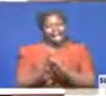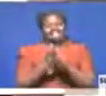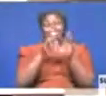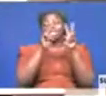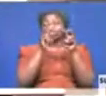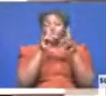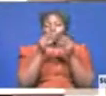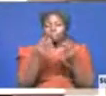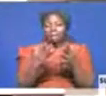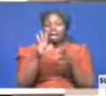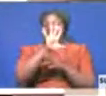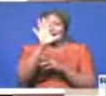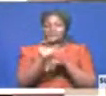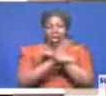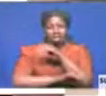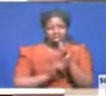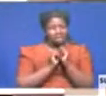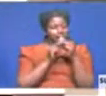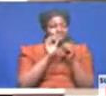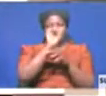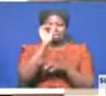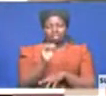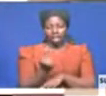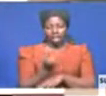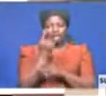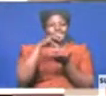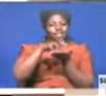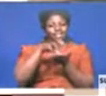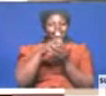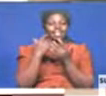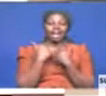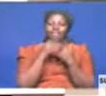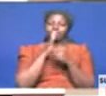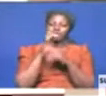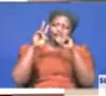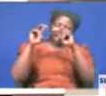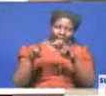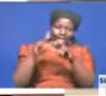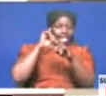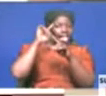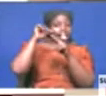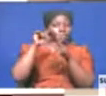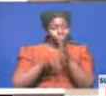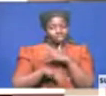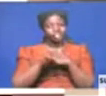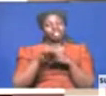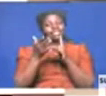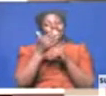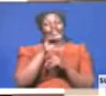Afrika. Asilimia 17 pekee ya visa ndivyo vimeangaziwa, lengo likiwa ni asilimia 40 kufikia